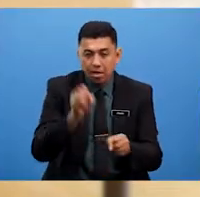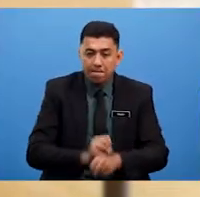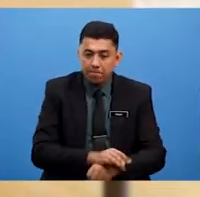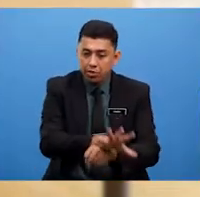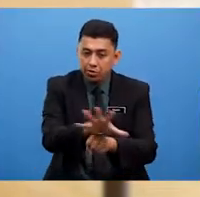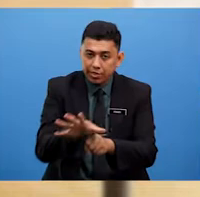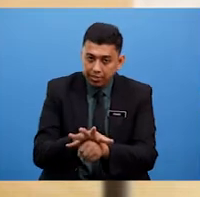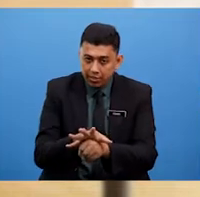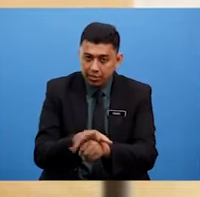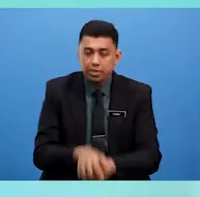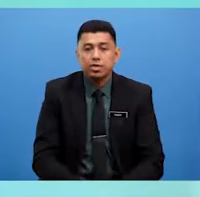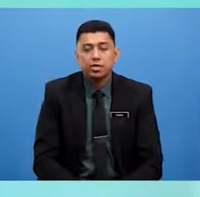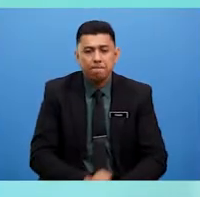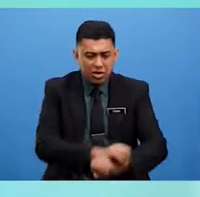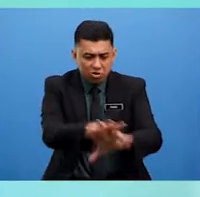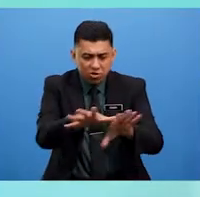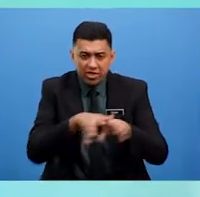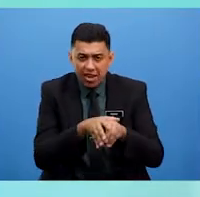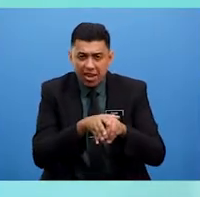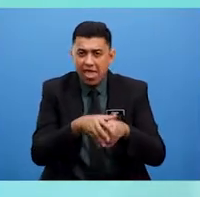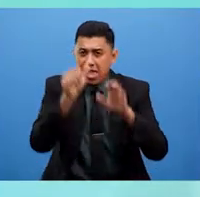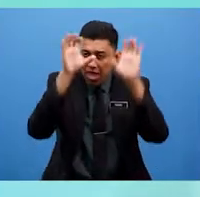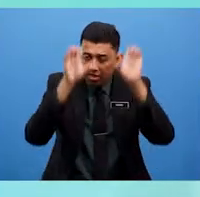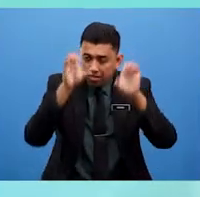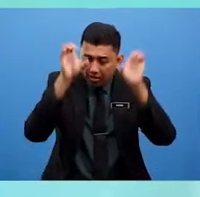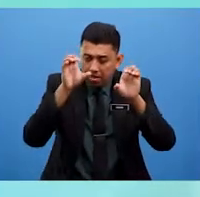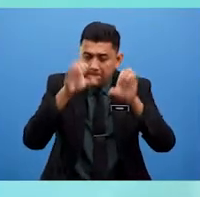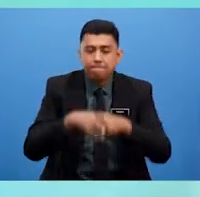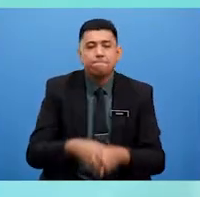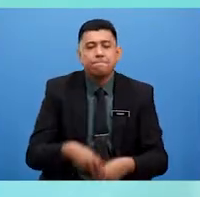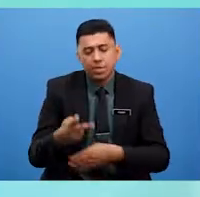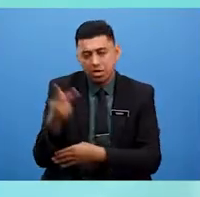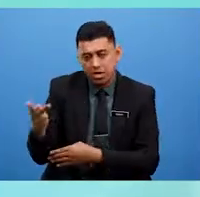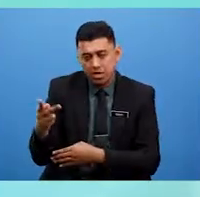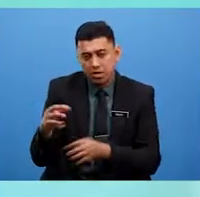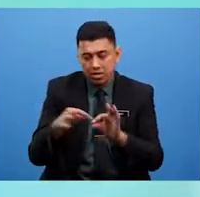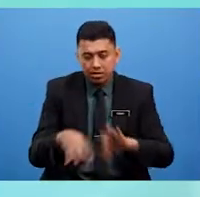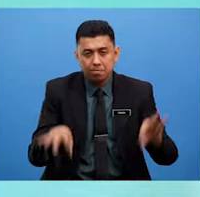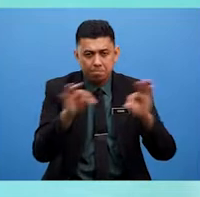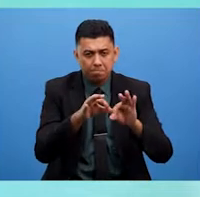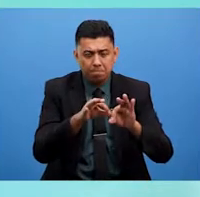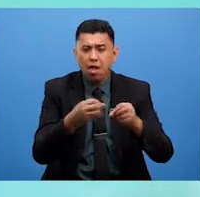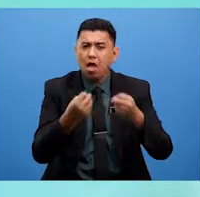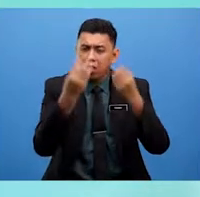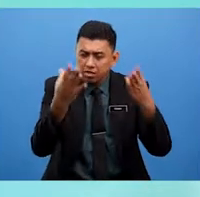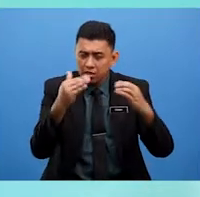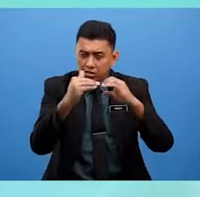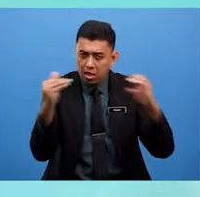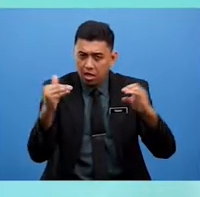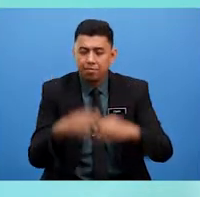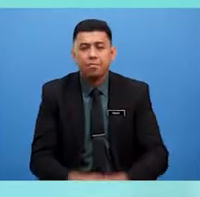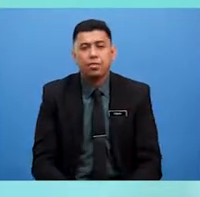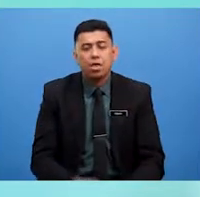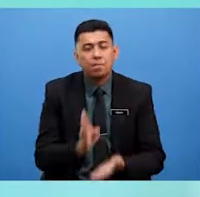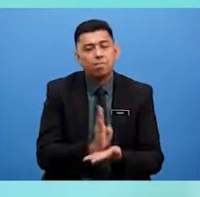mempengaruhi prestasi atlet. Persediaan fizikal ialah elemen penting dalam prestasi sukan di pelbagai tahap.